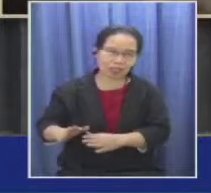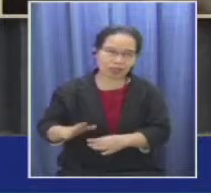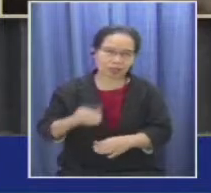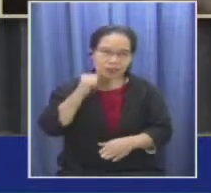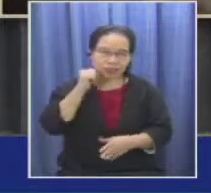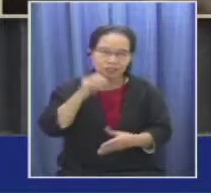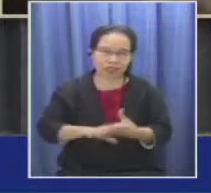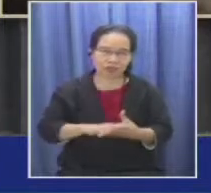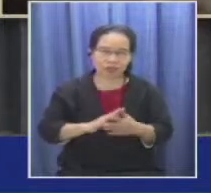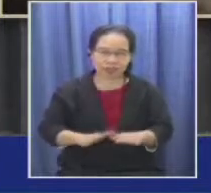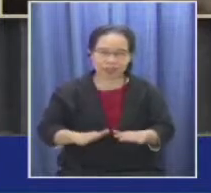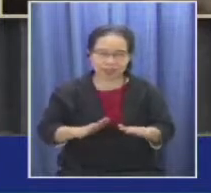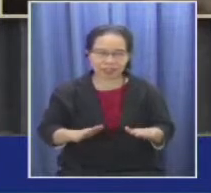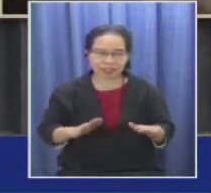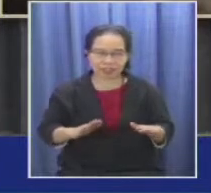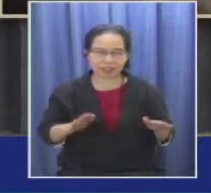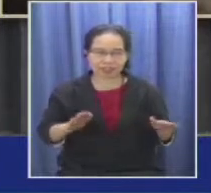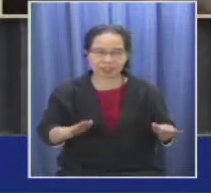mu nyina